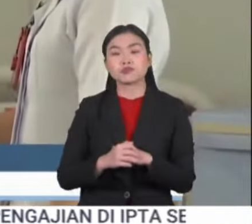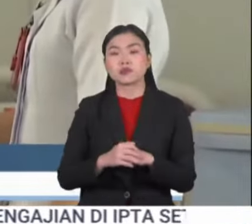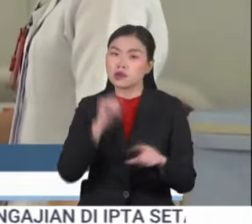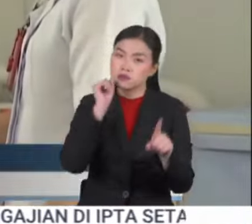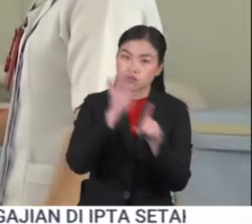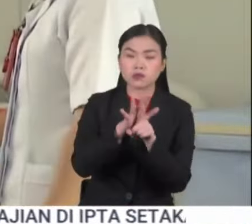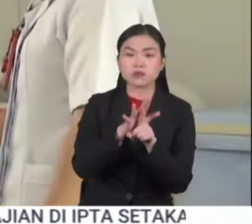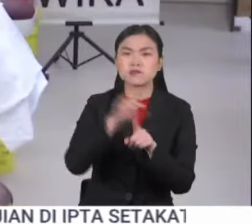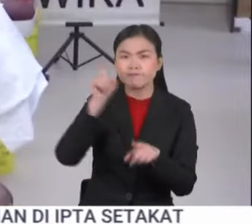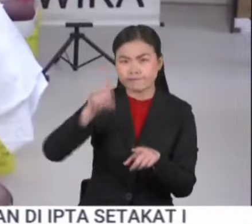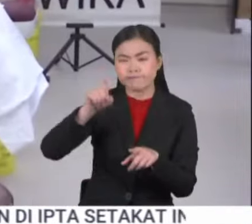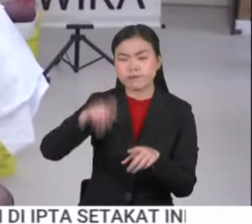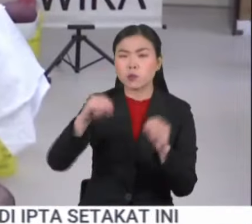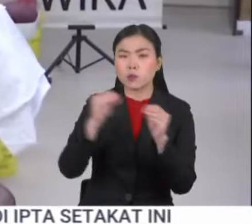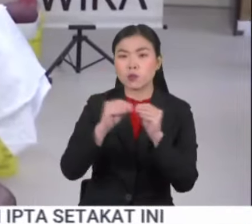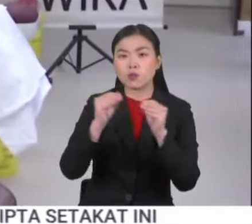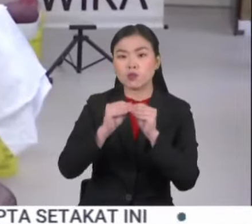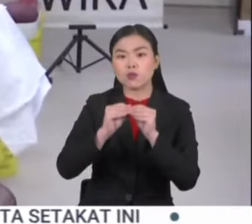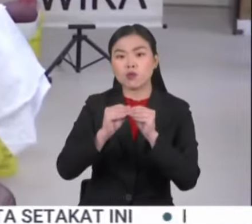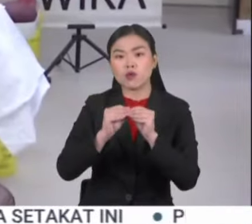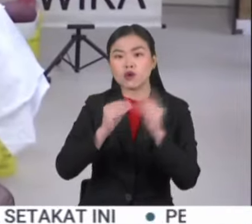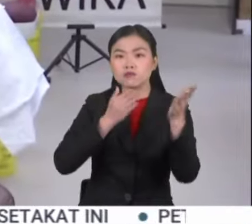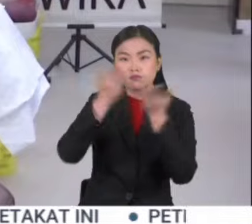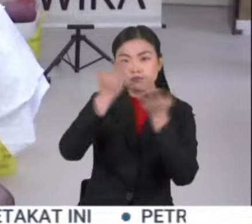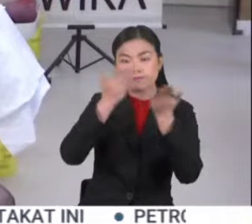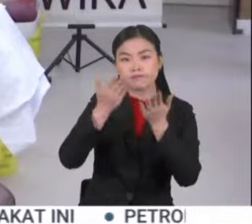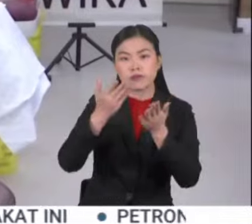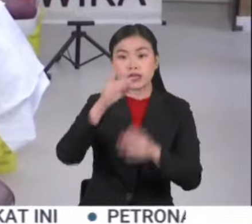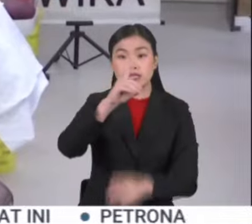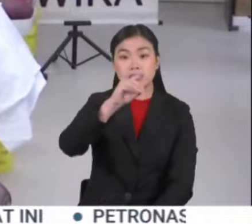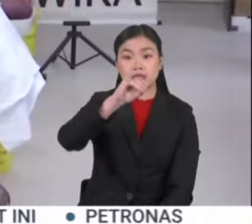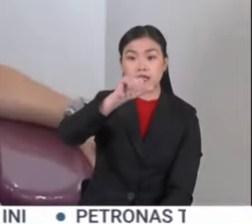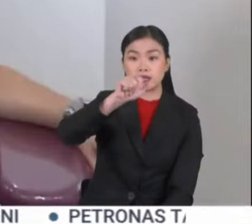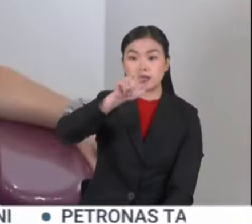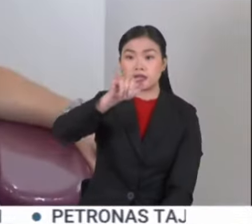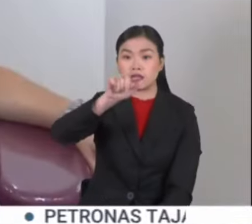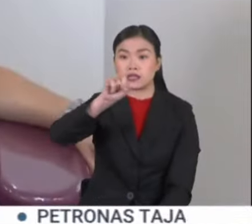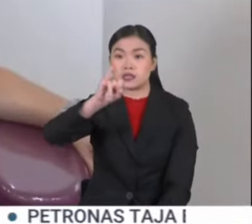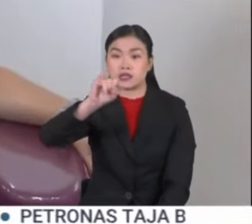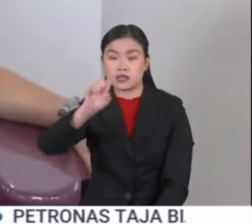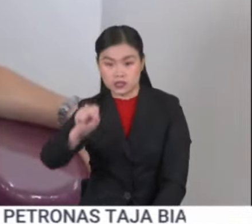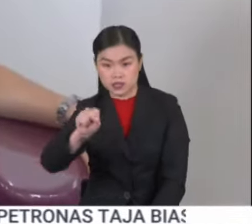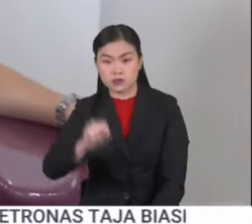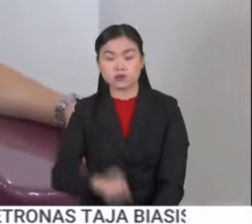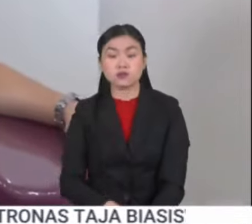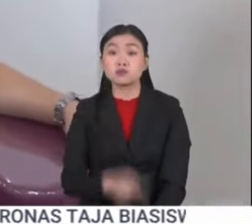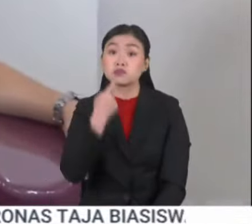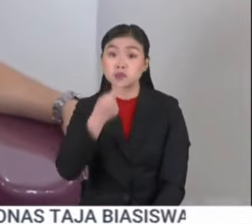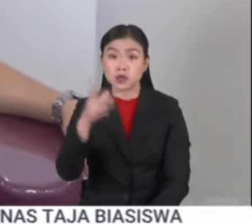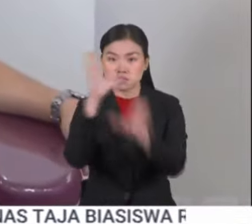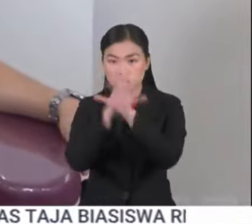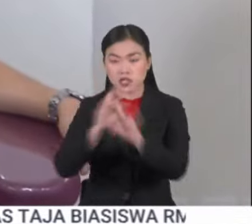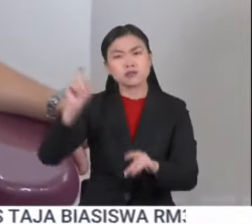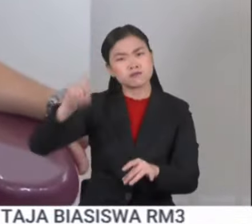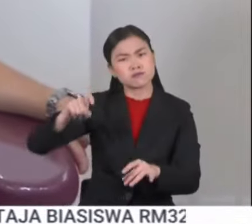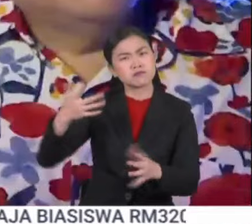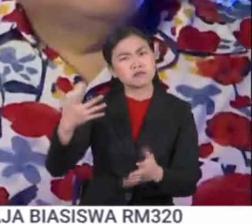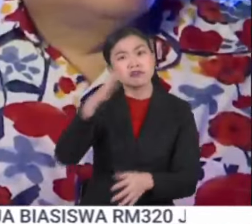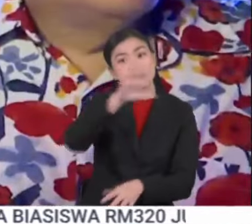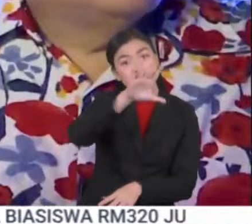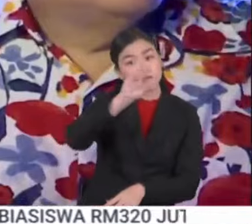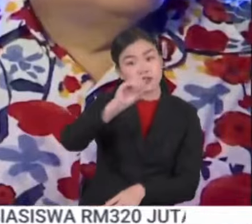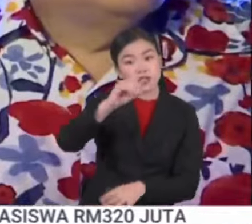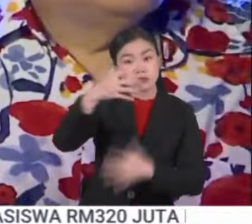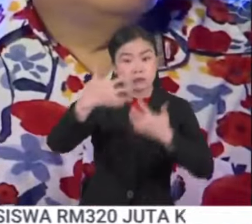keperluan mendesak untuk menambah kemudahan dialisis di Sarawak. Katanya Sarawak memerlukan sekurang-kurangnya 50 mesin